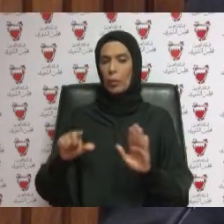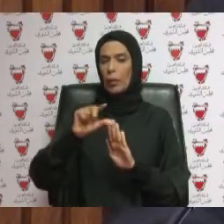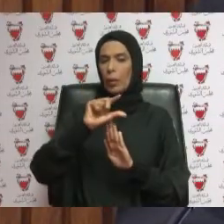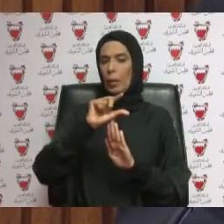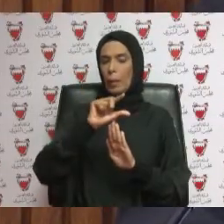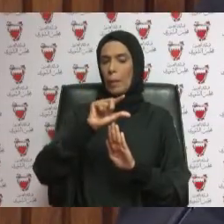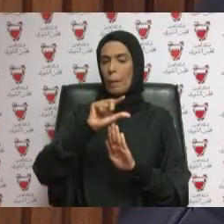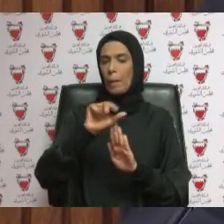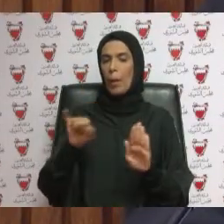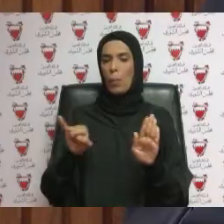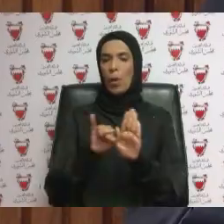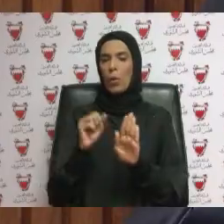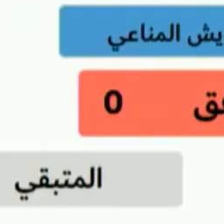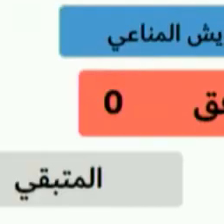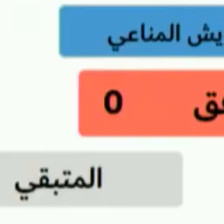المادة